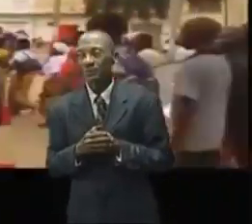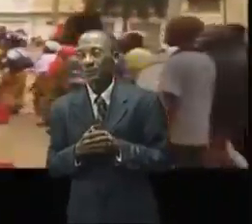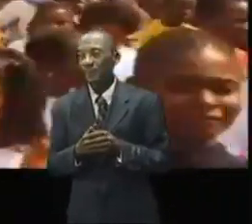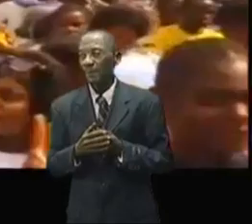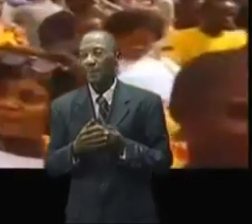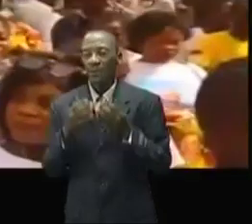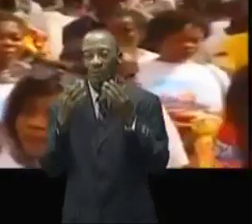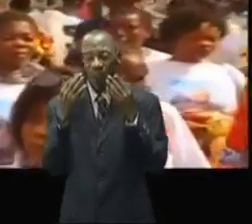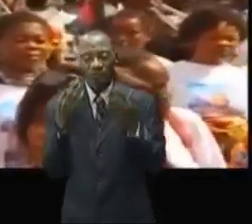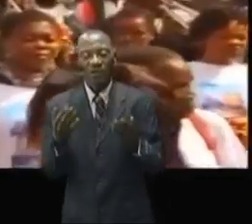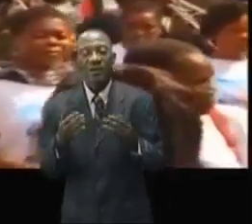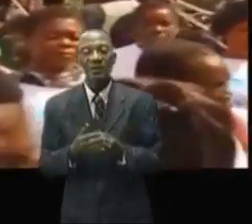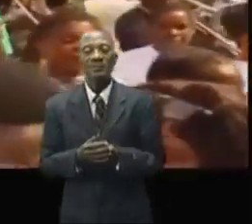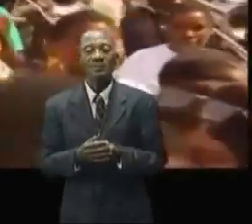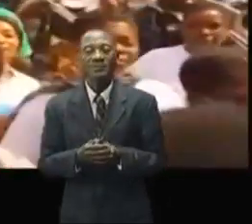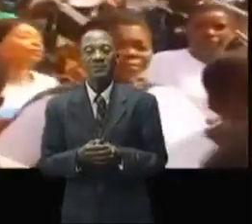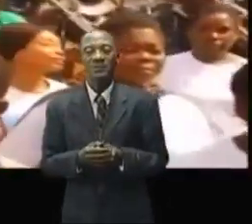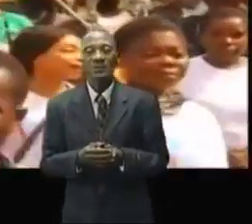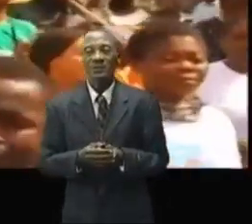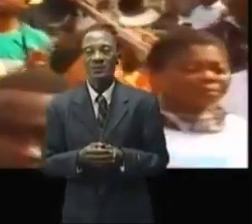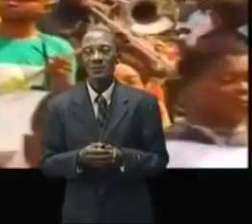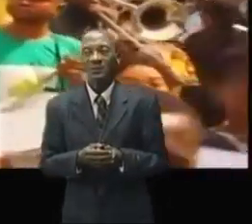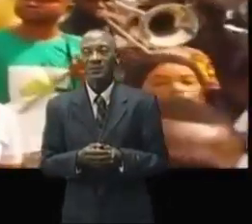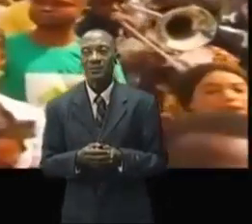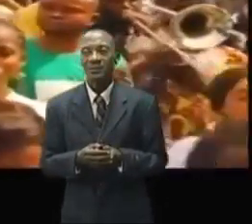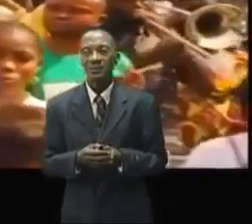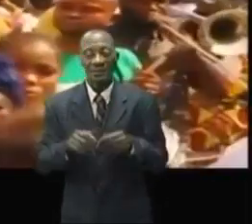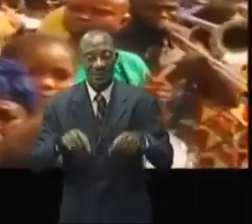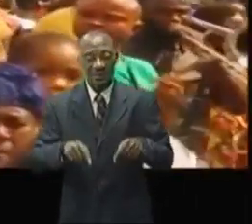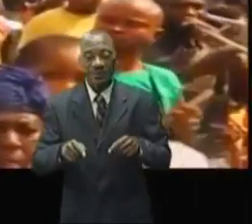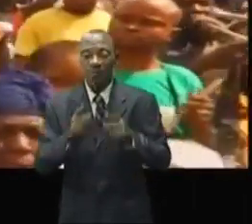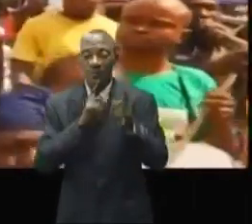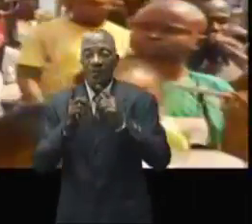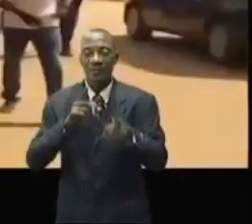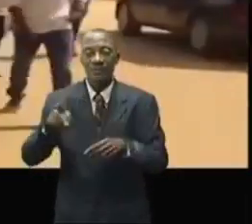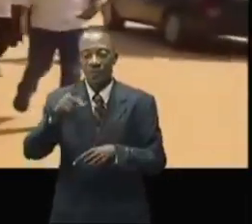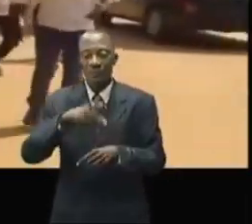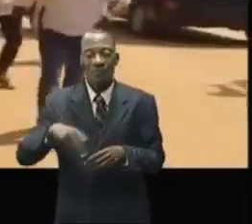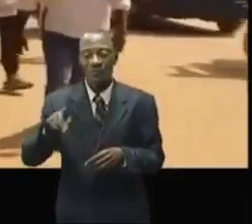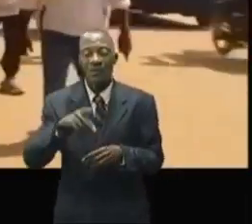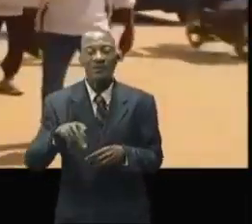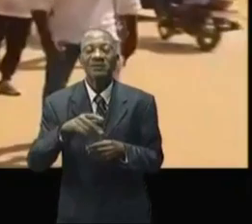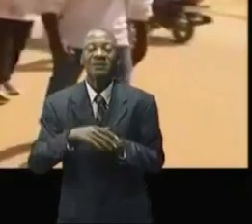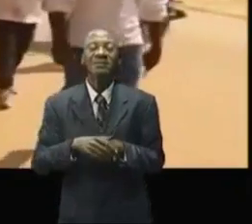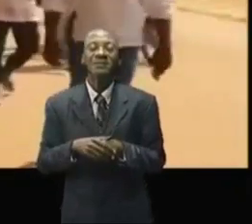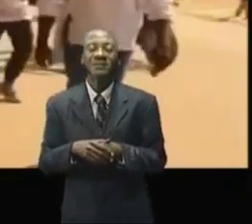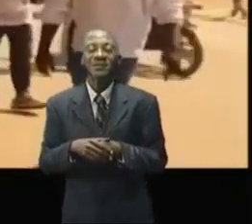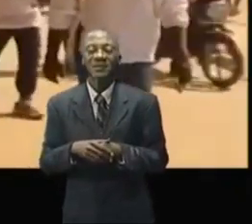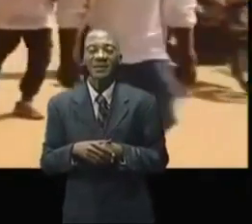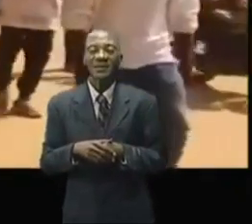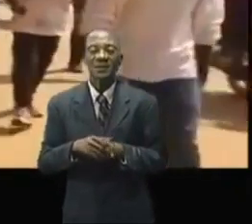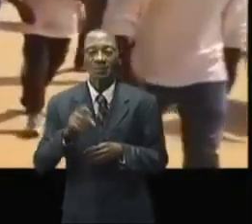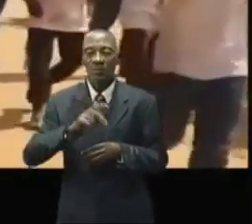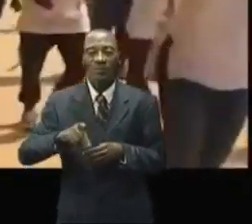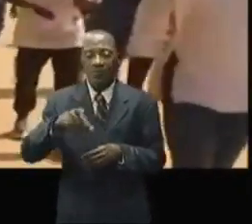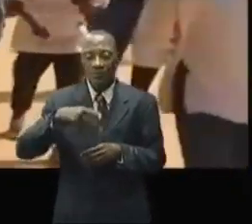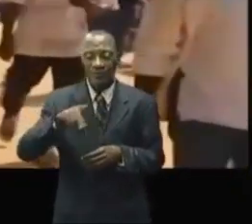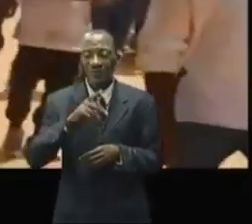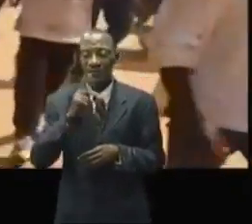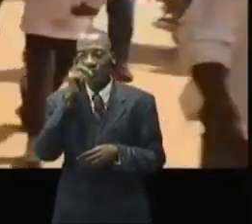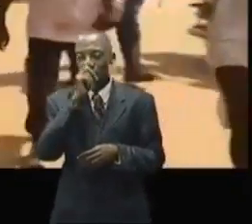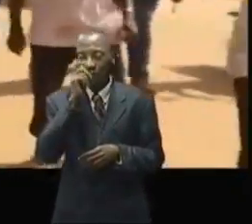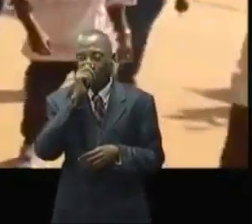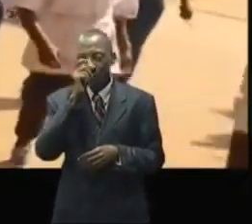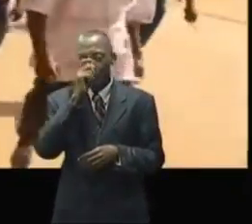se sont donné rendez-vous dans les rues pour soutenir les actions du chef de l'État et dénoncer les conflits fonciers entre les Mbole et les